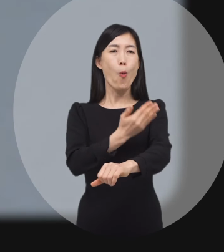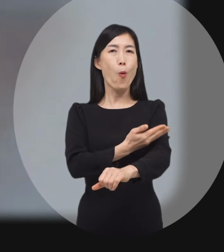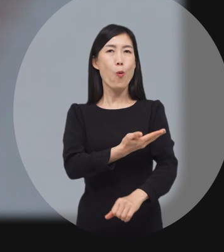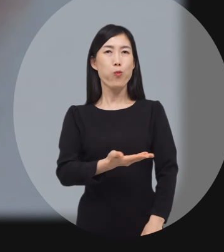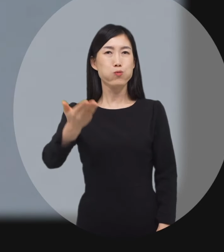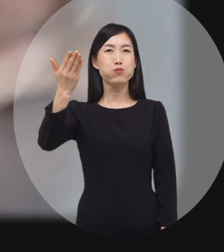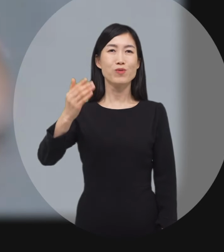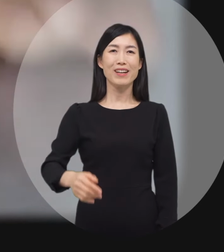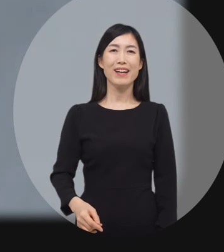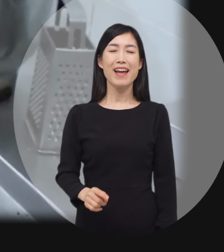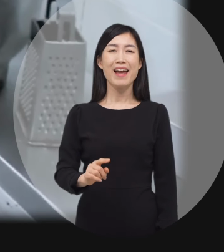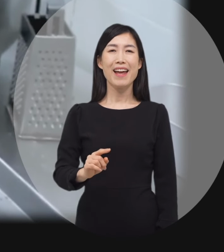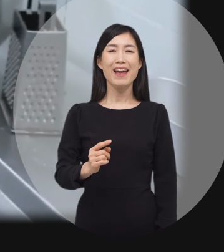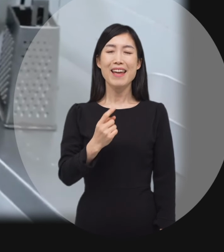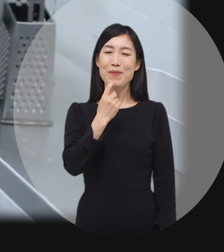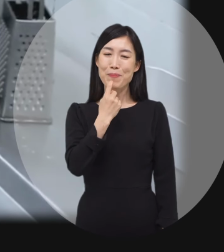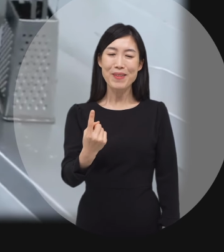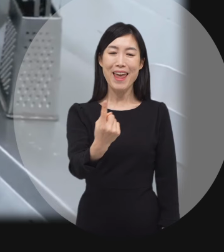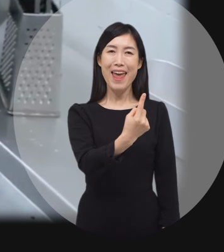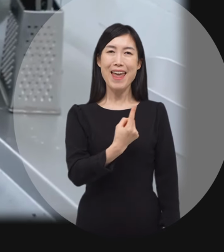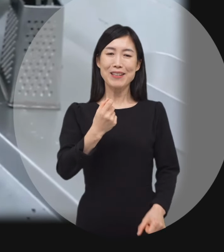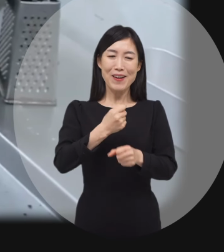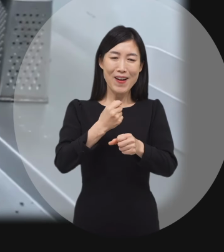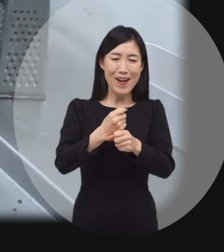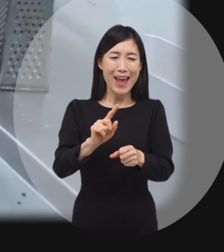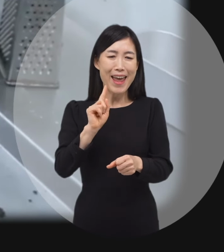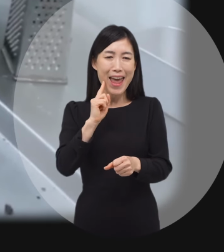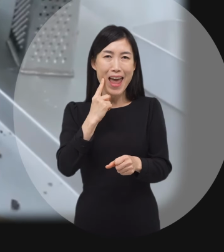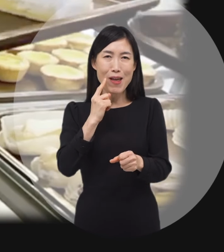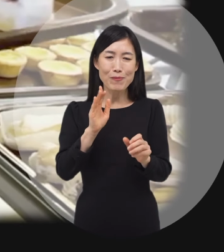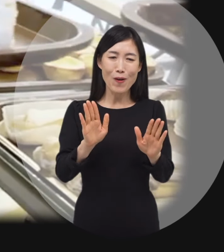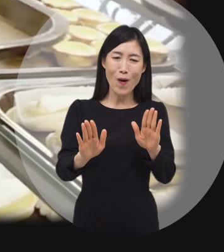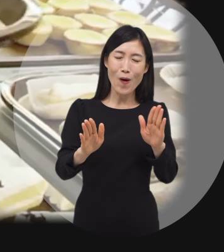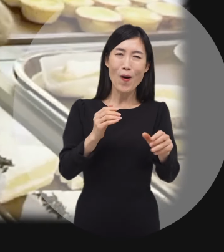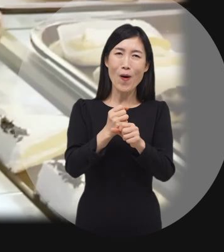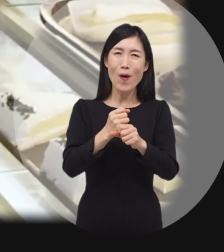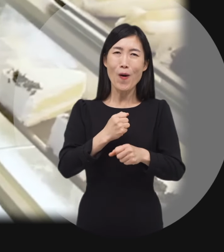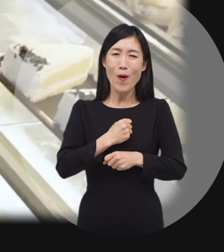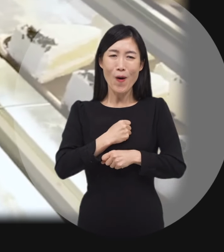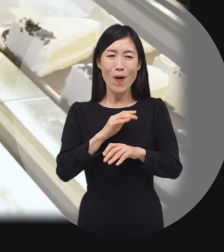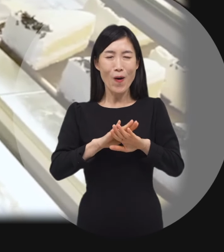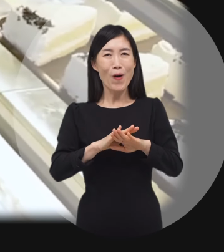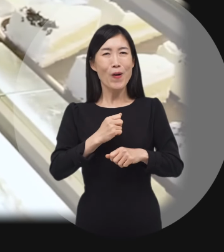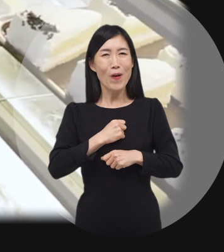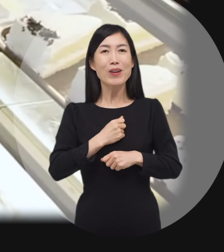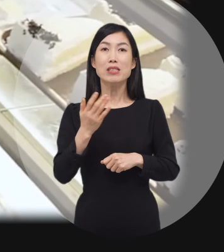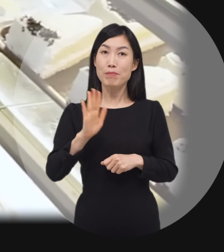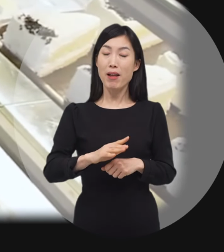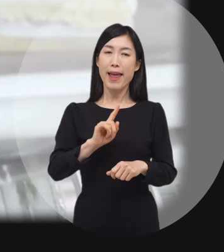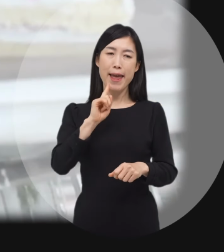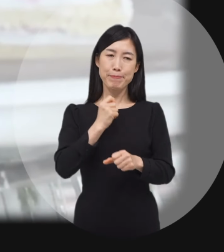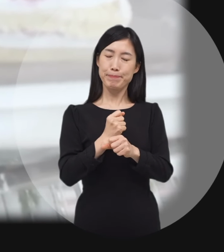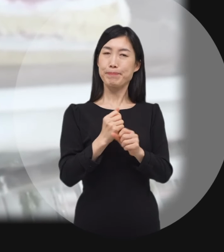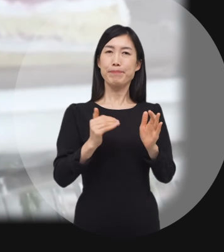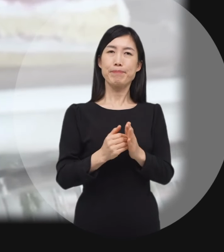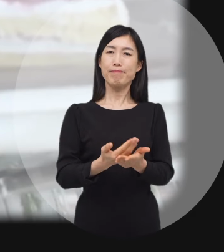피어났죠. 예쁜 케이크를 망칠까 여전히 조심스러운 손짓이지만 고객들에겐 기쁨을